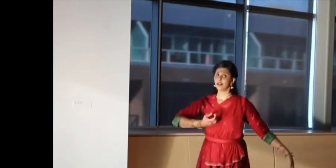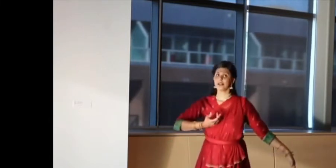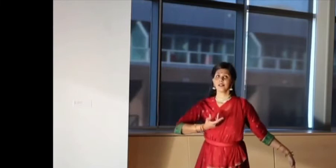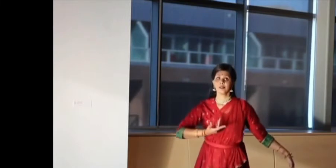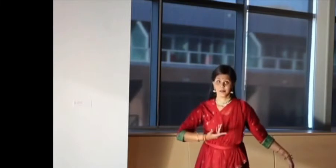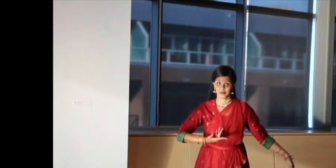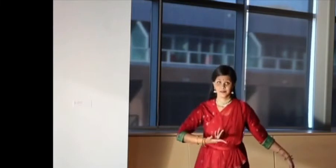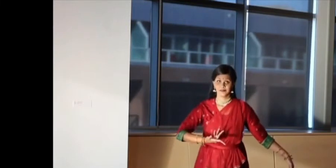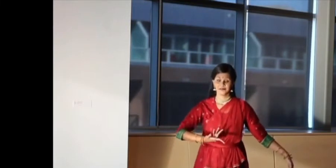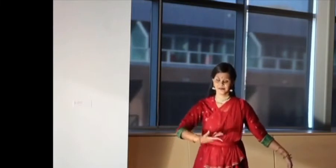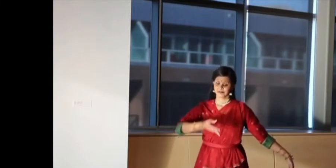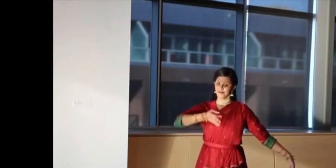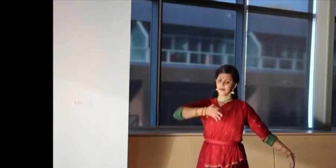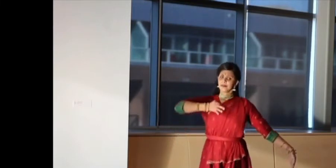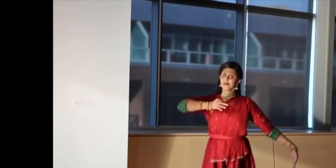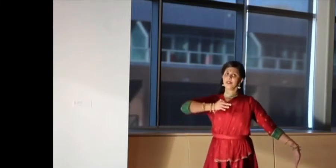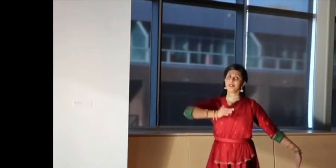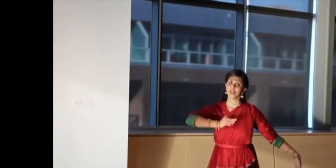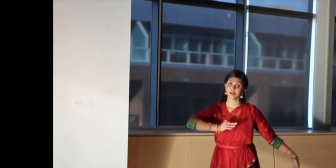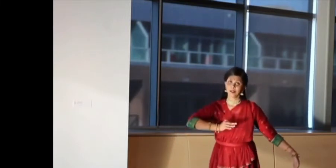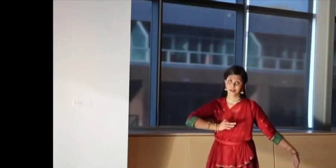गानोत्सुकाय गानमत्ताय